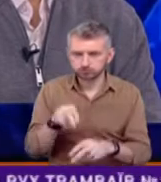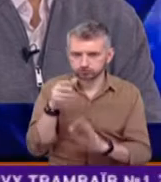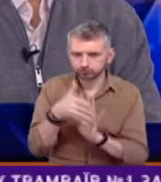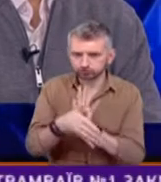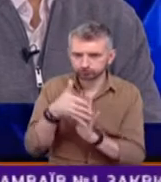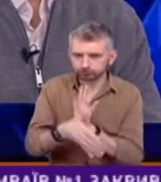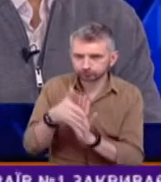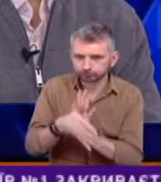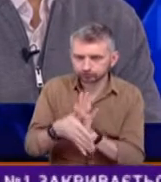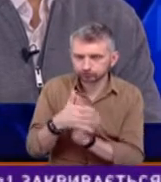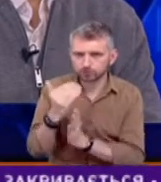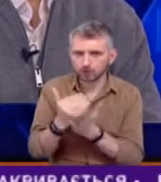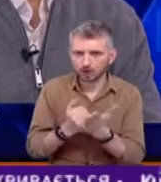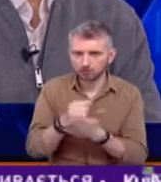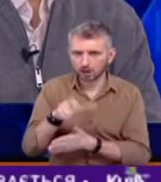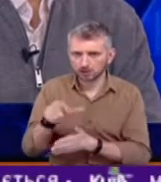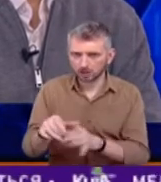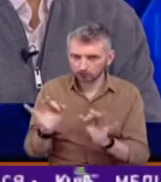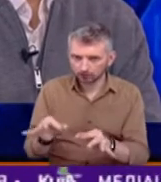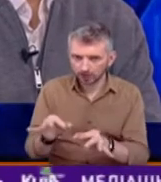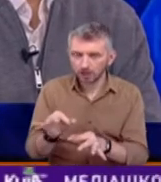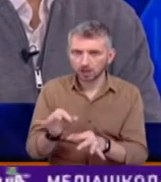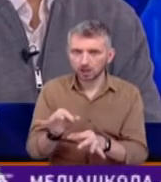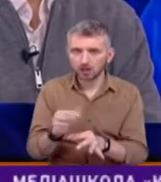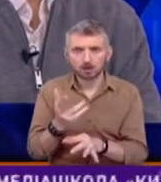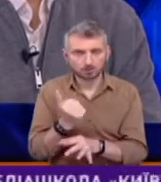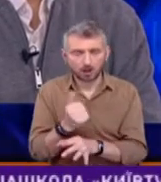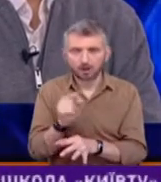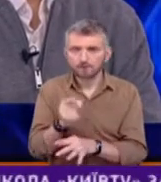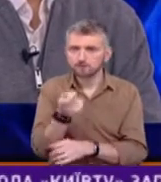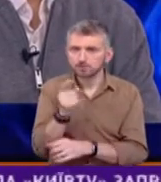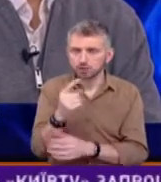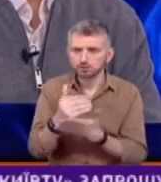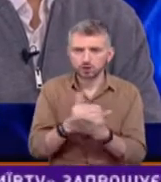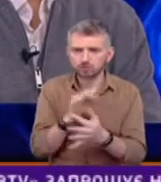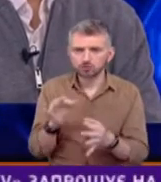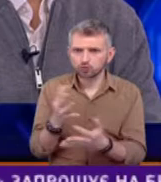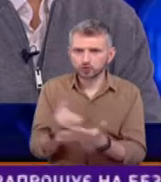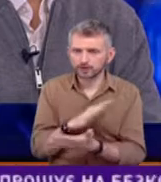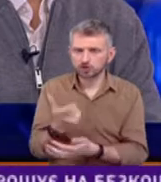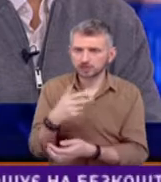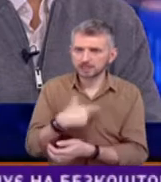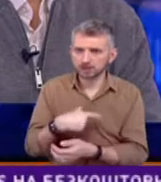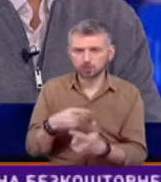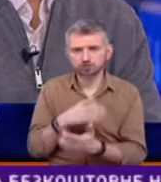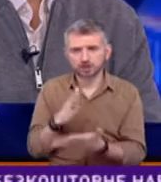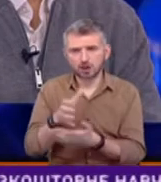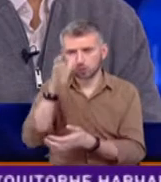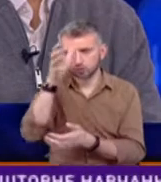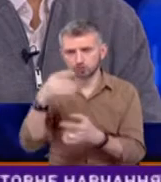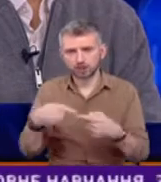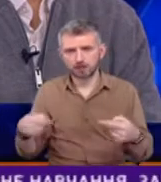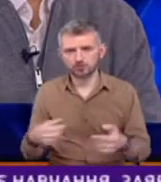проштудіювали програми кандидатів. Ви так. Там, ви що, в жодній нічого для себе нічого не знайшли, чи все ж таки є якісь розумні